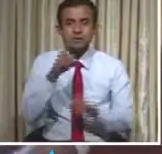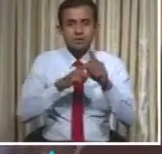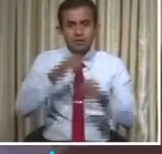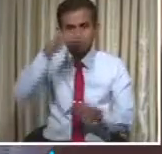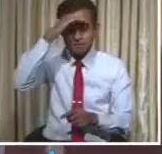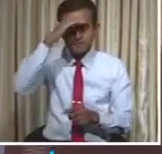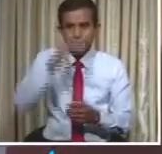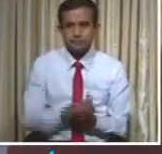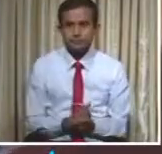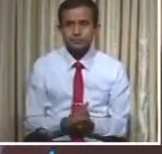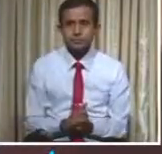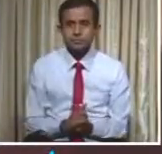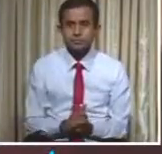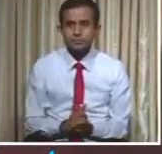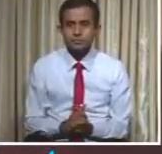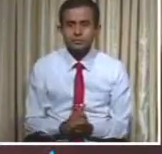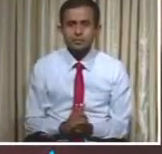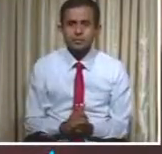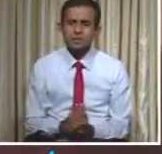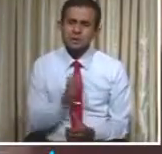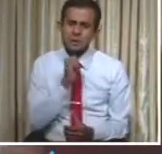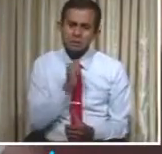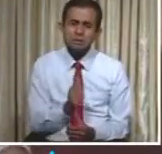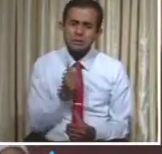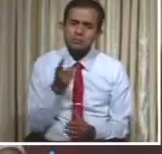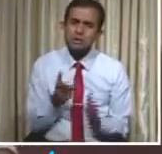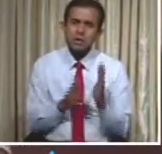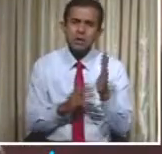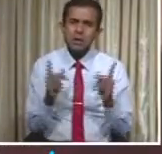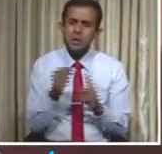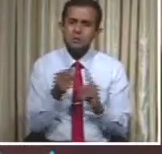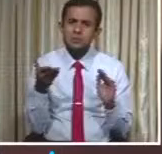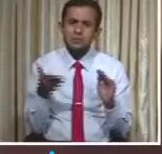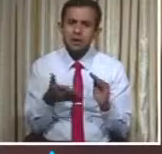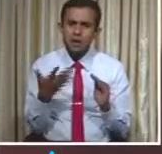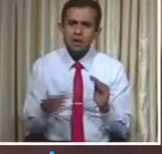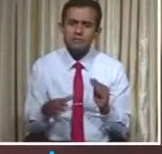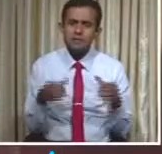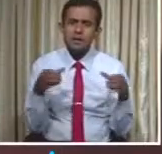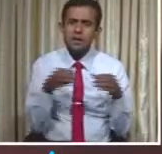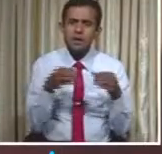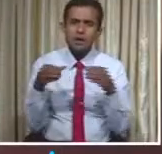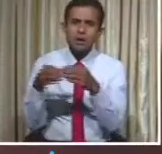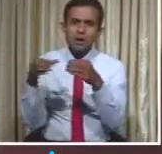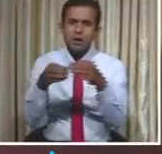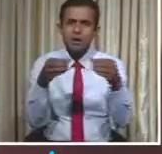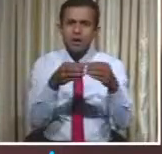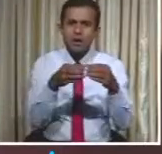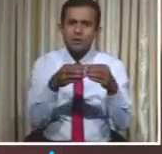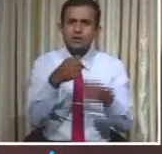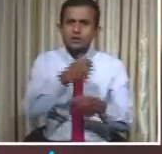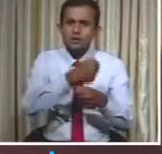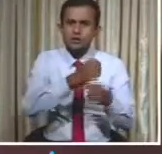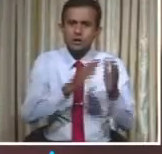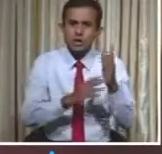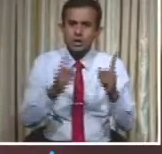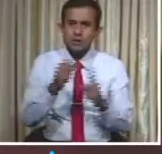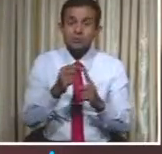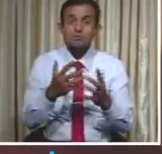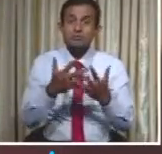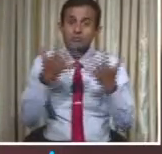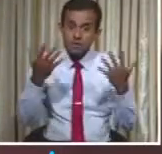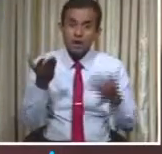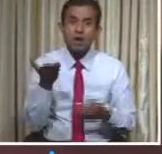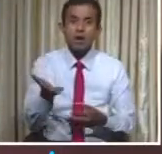තුමනි ඇත්තටම මේ අමාත්‍යංශය යටතේ තිබෙන ආයතන මේ අමාත්‍යංශයේ රාජ්‍ය අමාත්‍යංශ ගණනාවක්